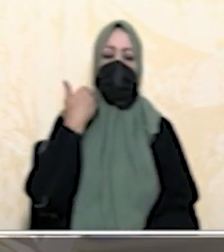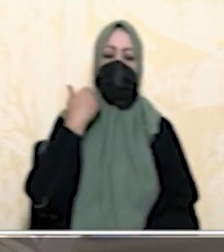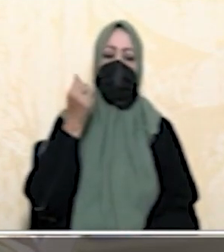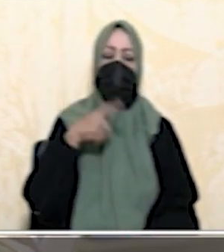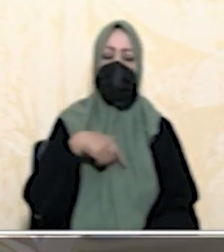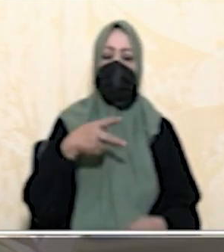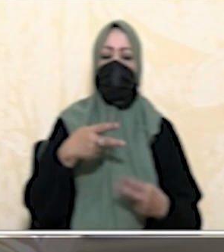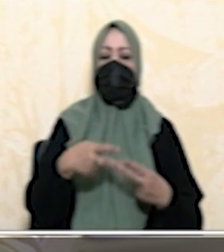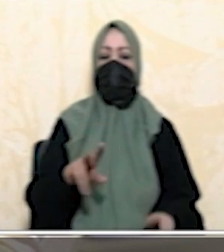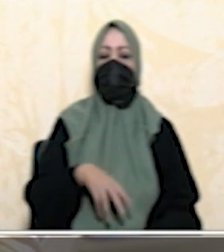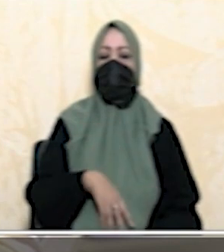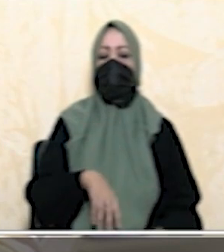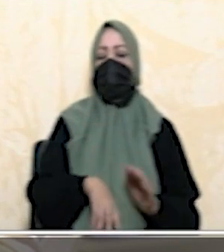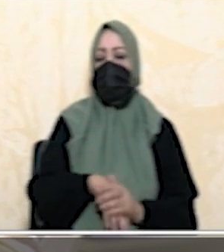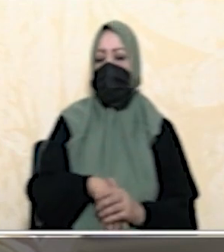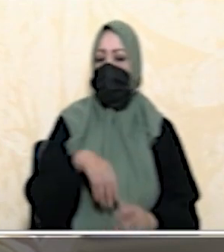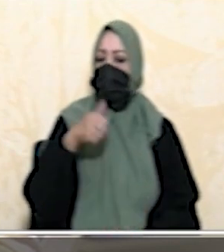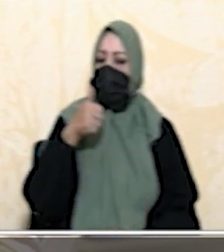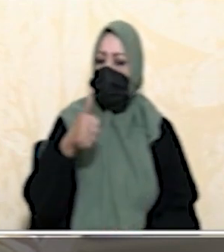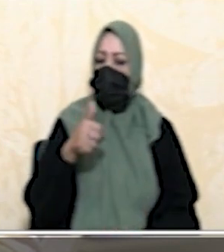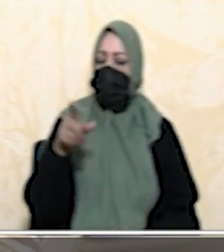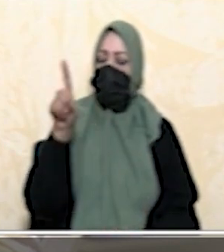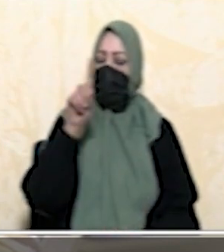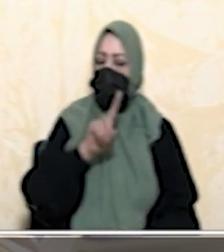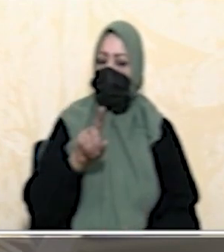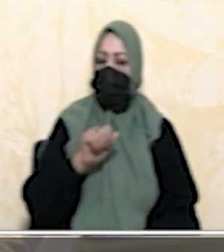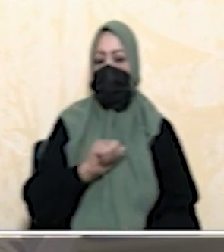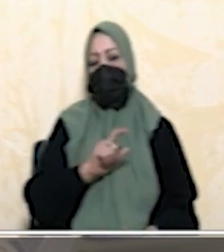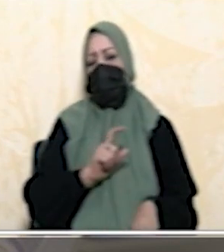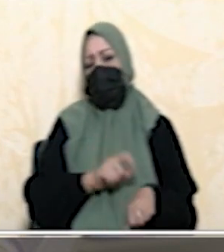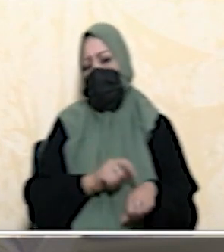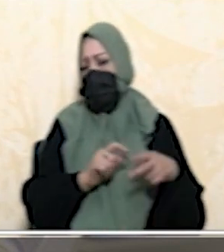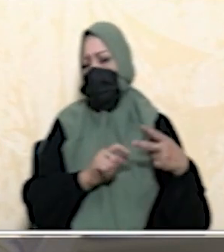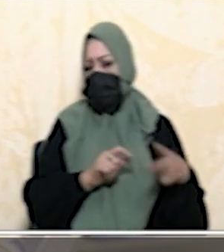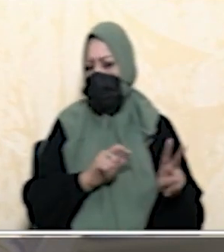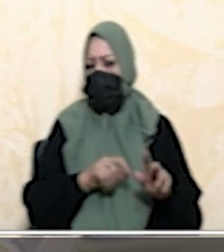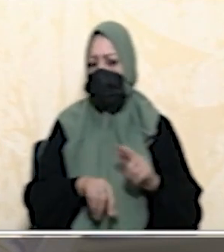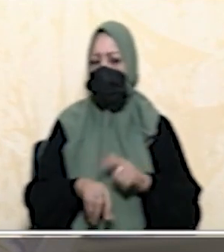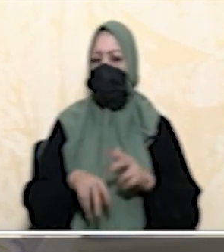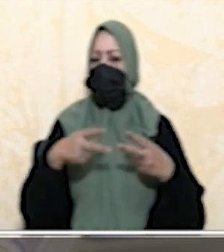النبي صلى الله عليه وسلم يسبح بيده اليمنى، والأجر عند الله عز وجل عظيم.